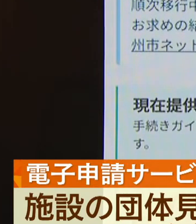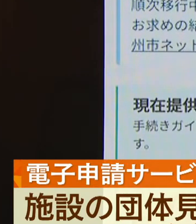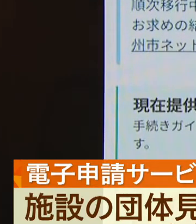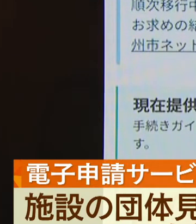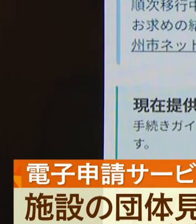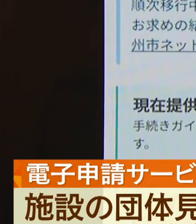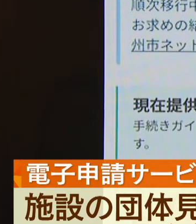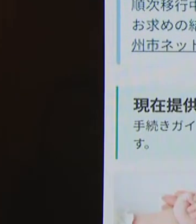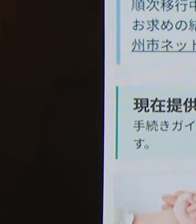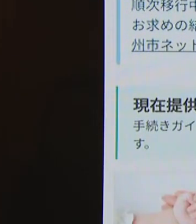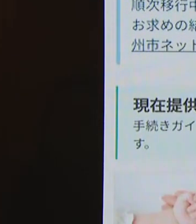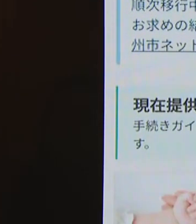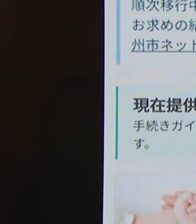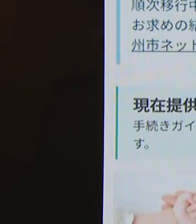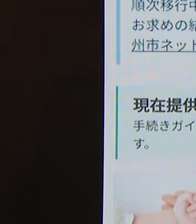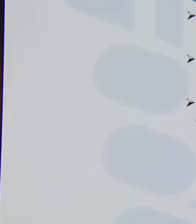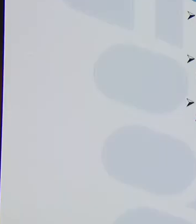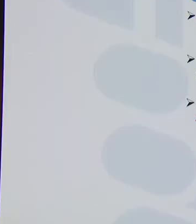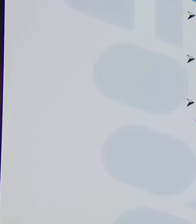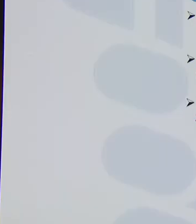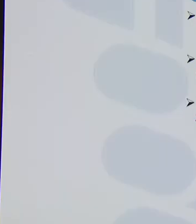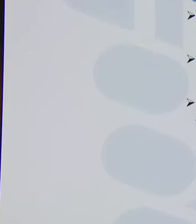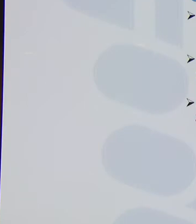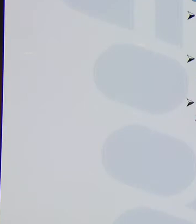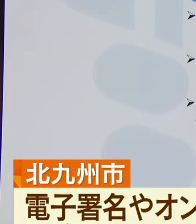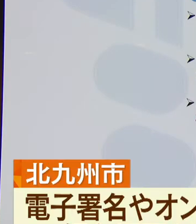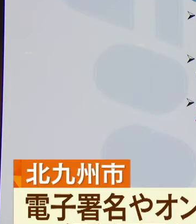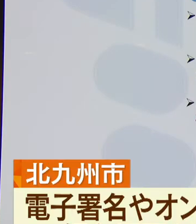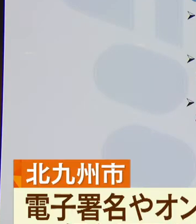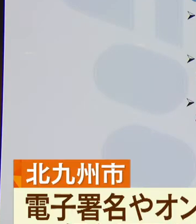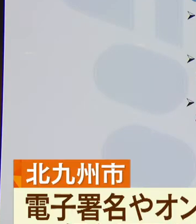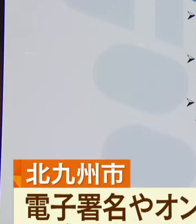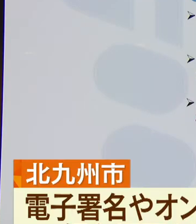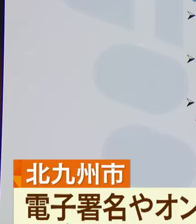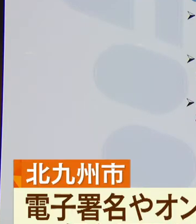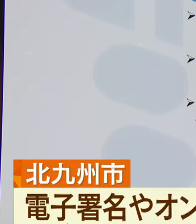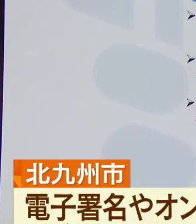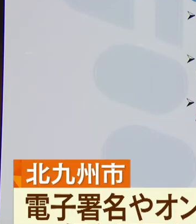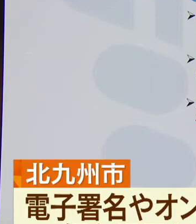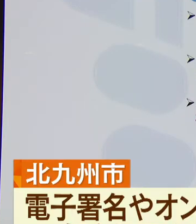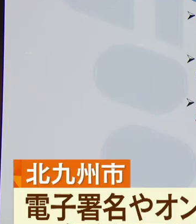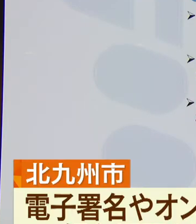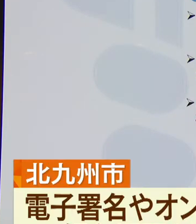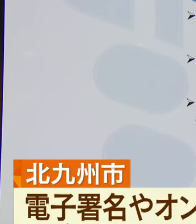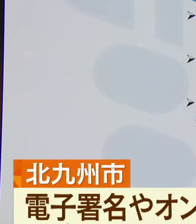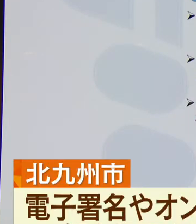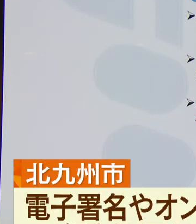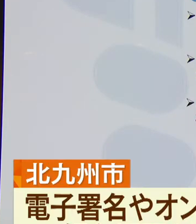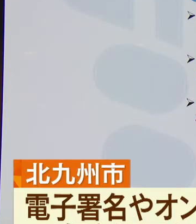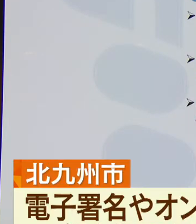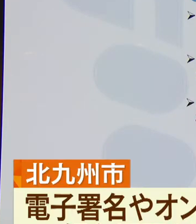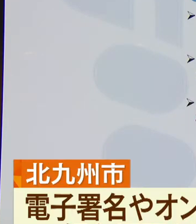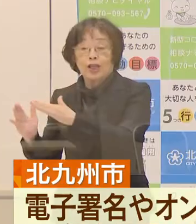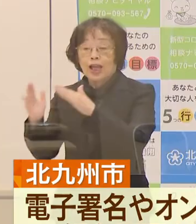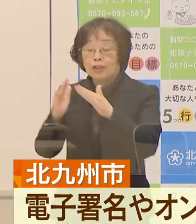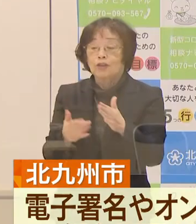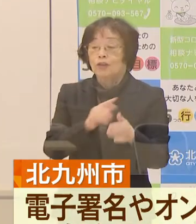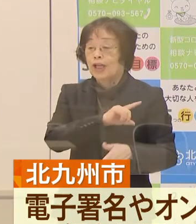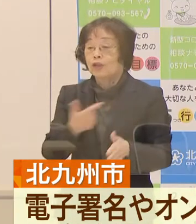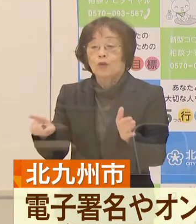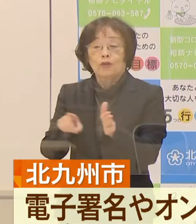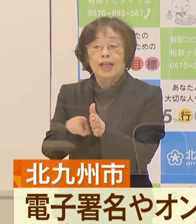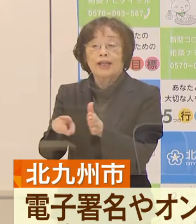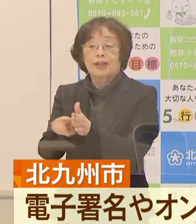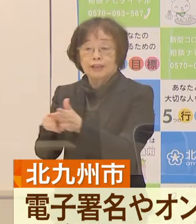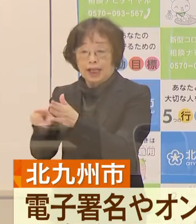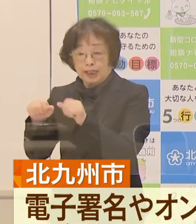オンライン化されます。北九州市は今後も電子署名やオンライン決済に対応できるよう機能を強化し、